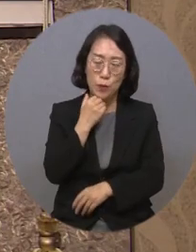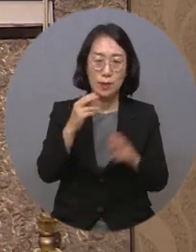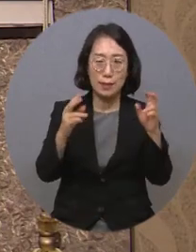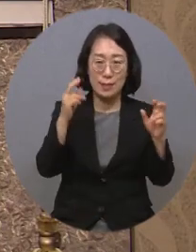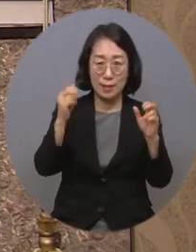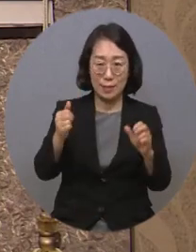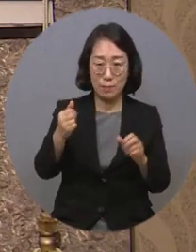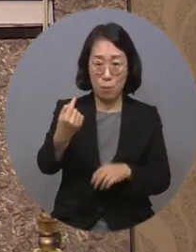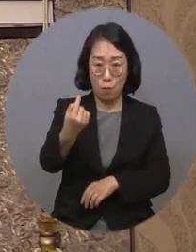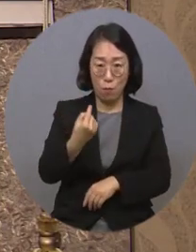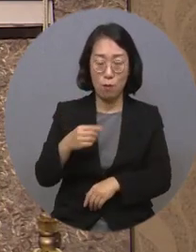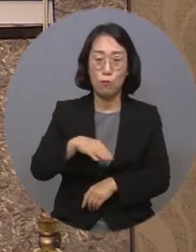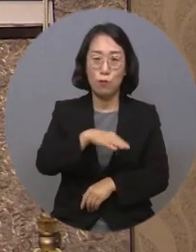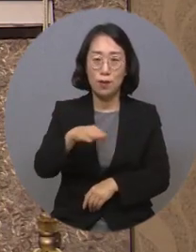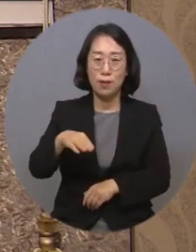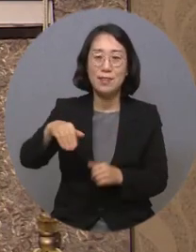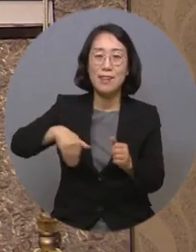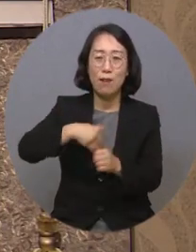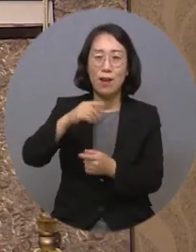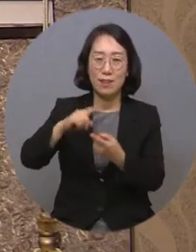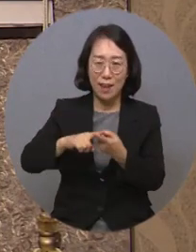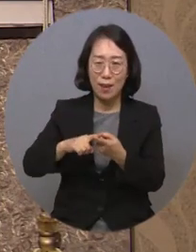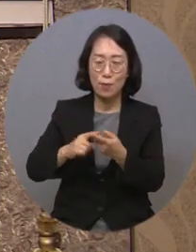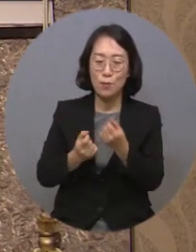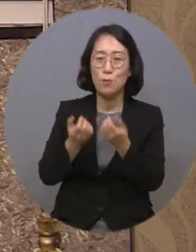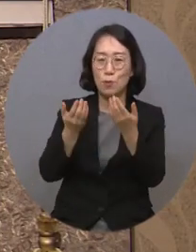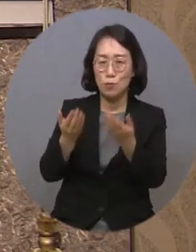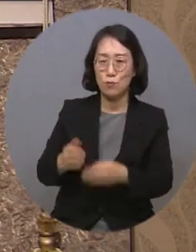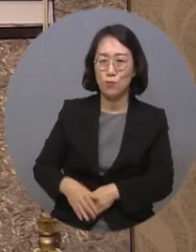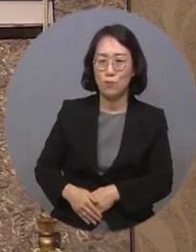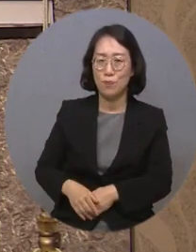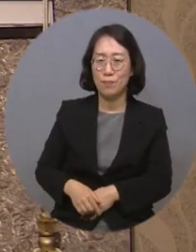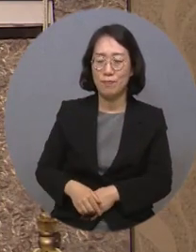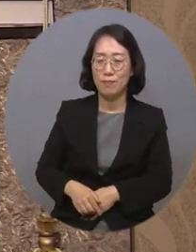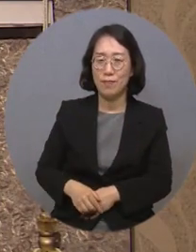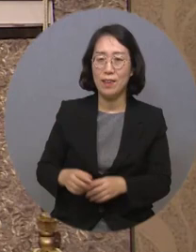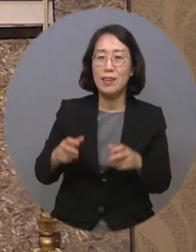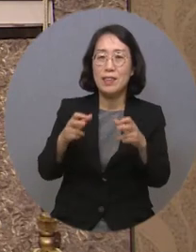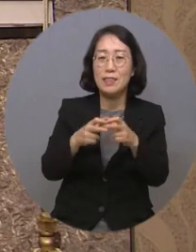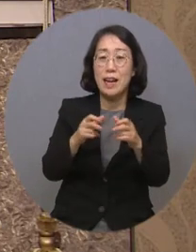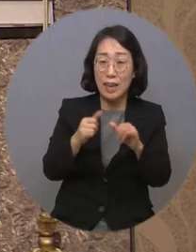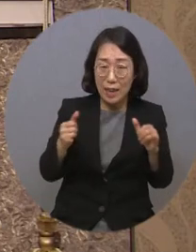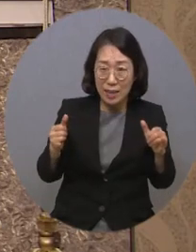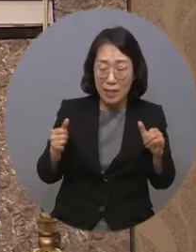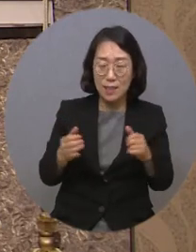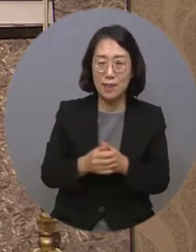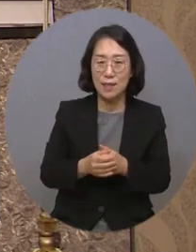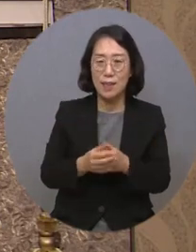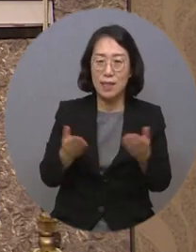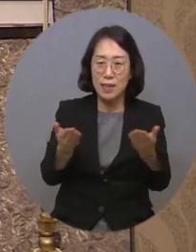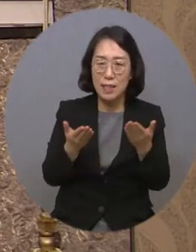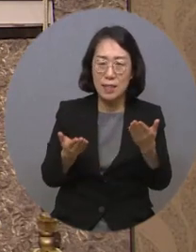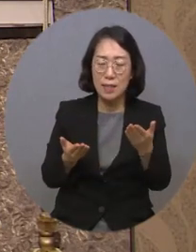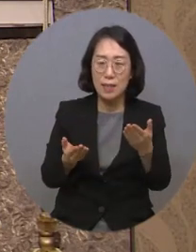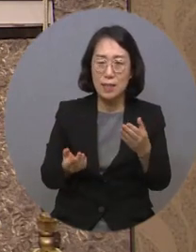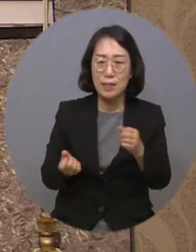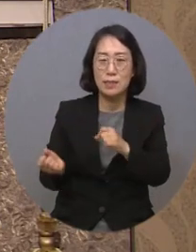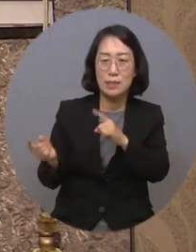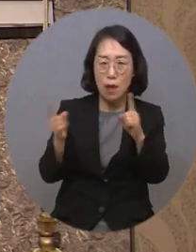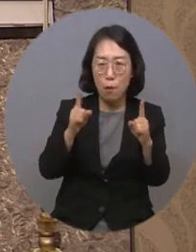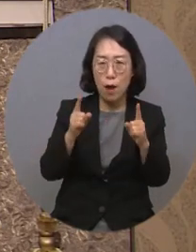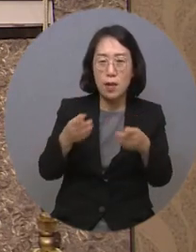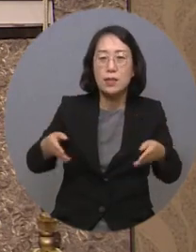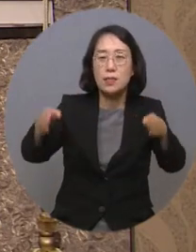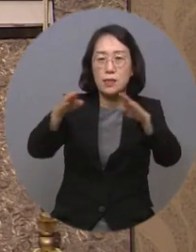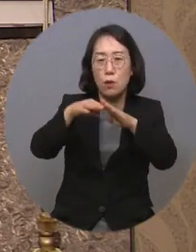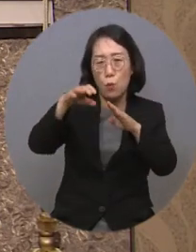오셔서 우리 있는 상황 그대로 설명을 드렸어요. 네. 우리 장애인들하고 같이 직업재활 시설을 만들려고 하는데 네.